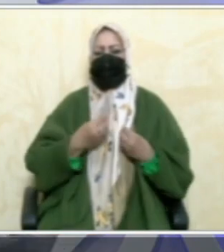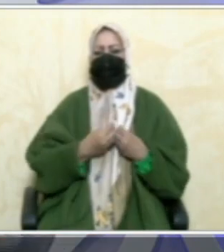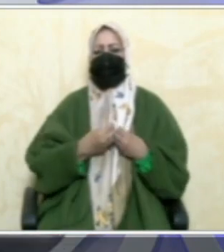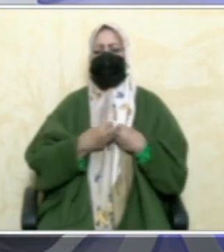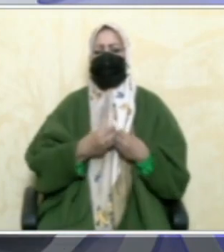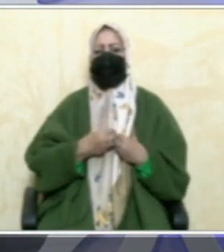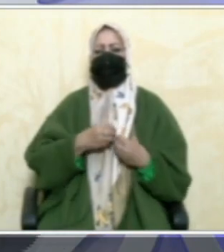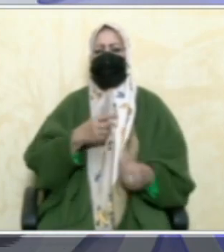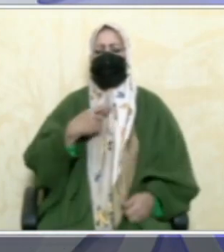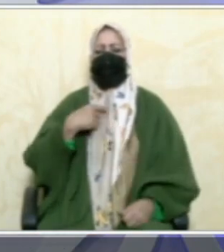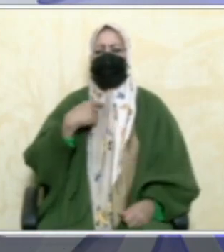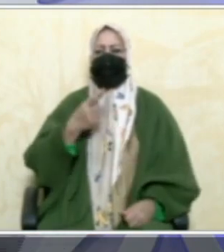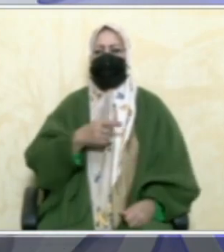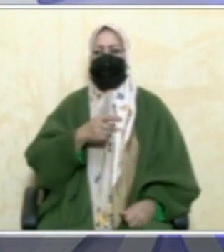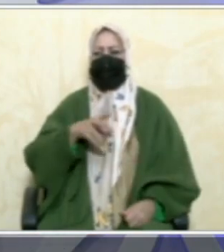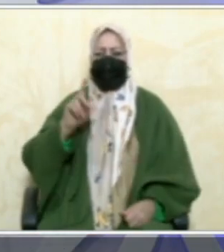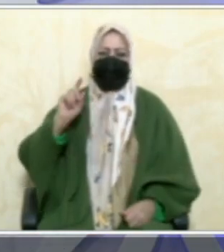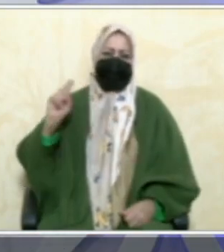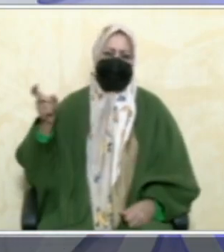نصيب. المهم هذو